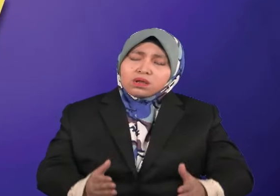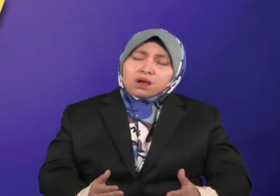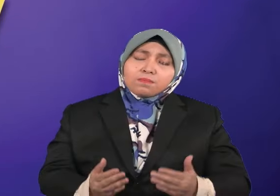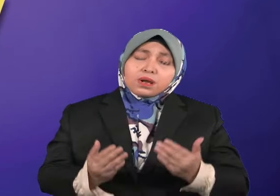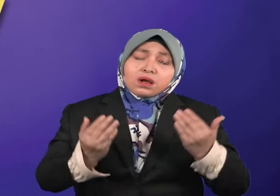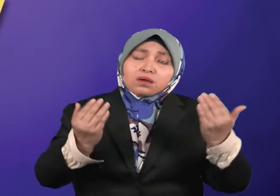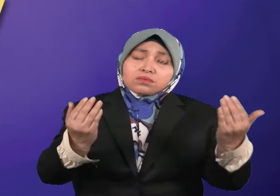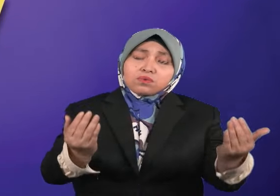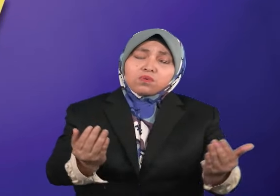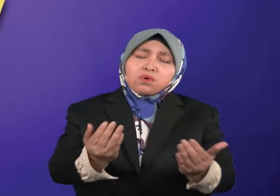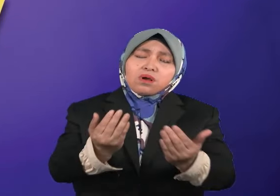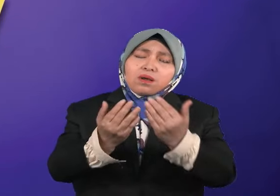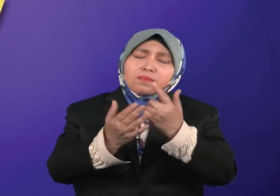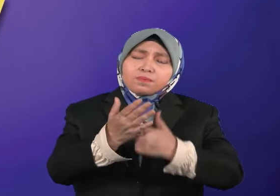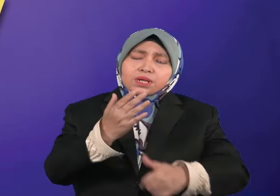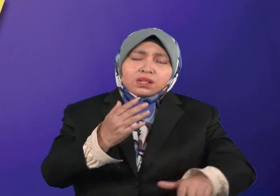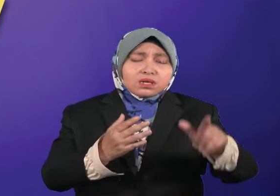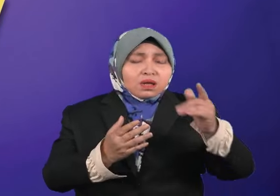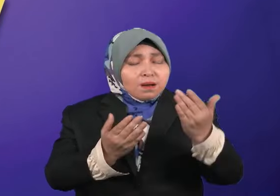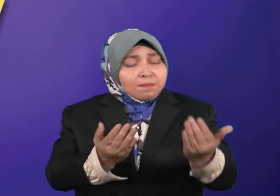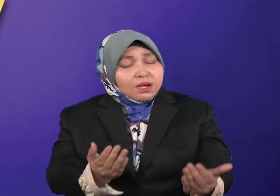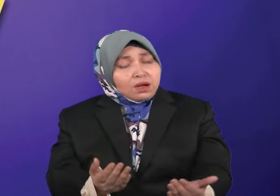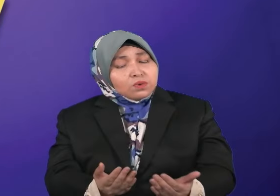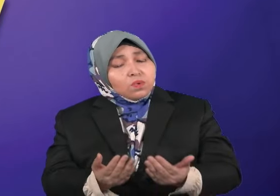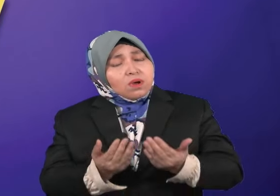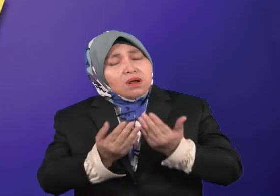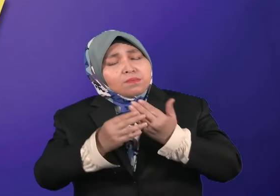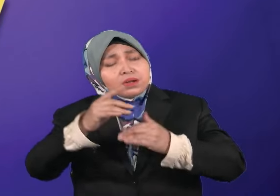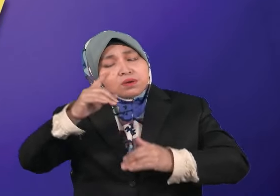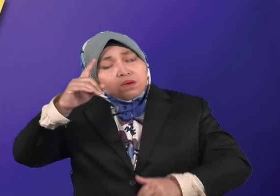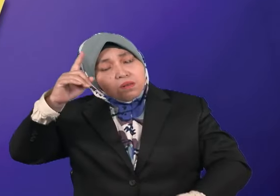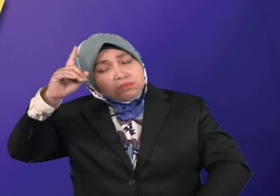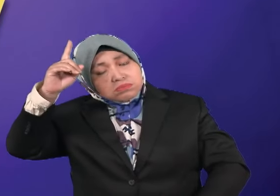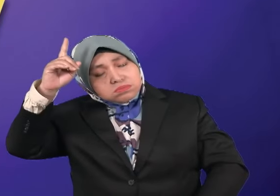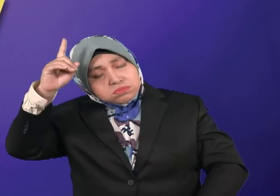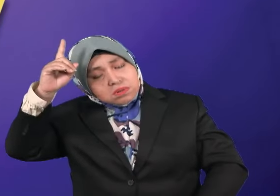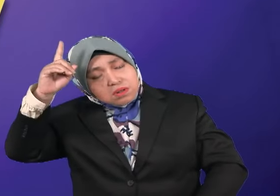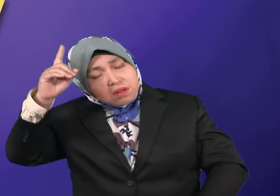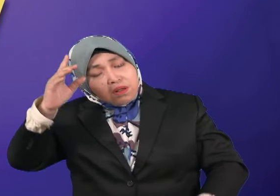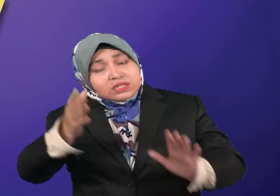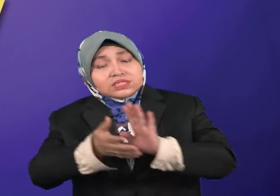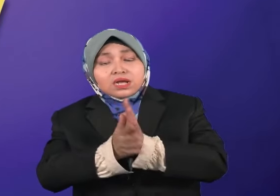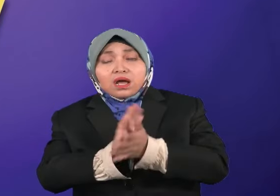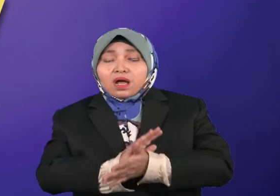da'i idza da'ani fal